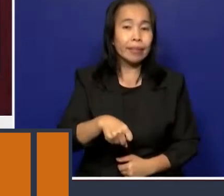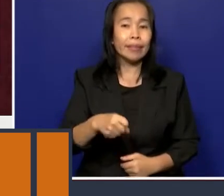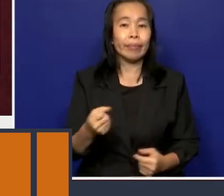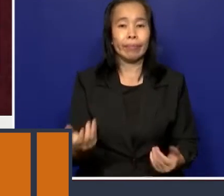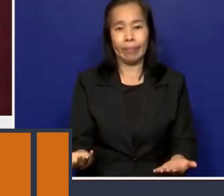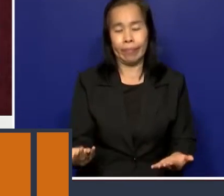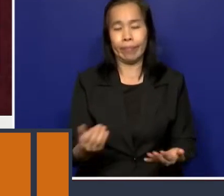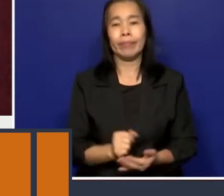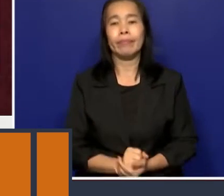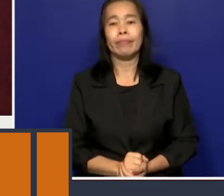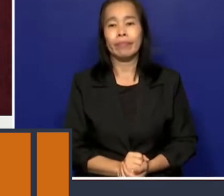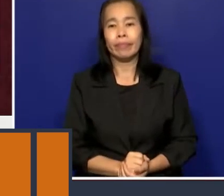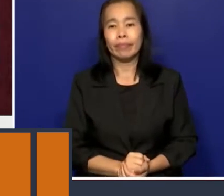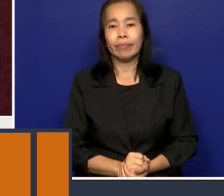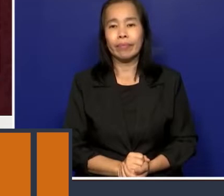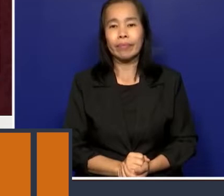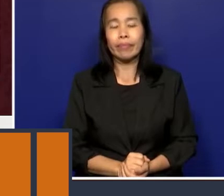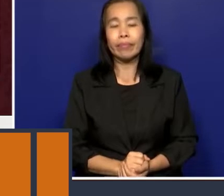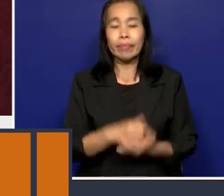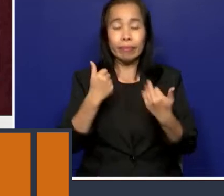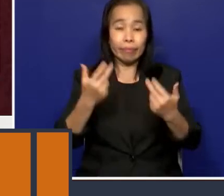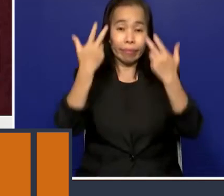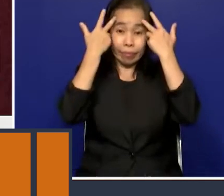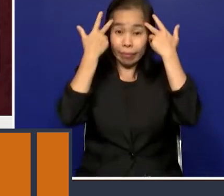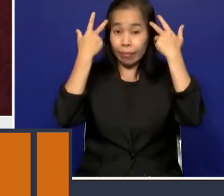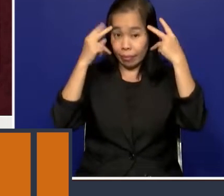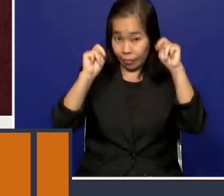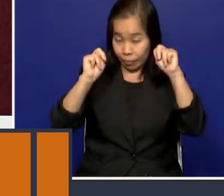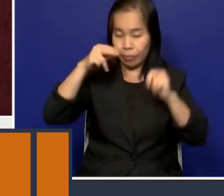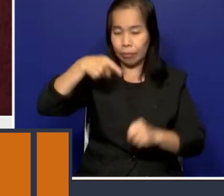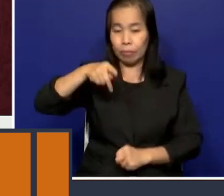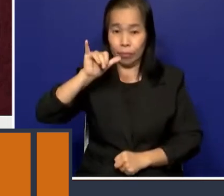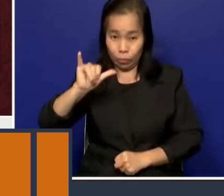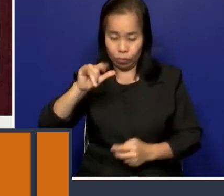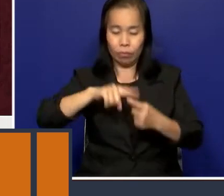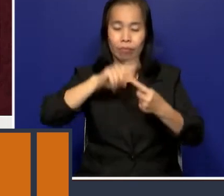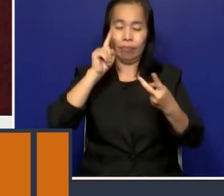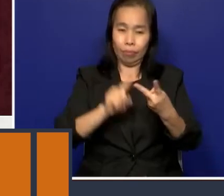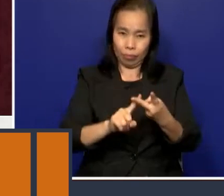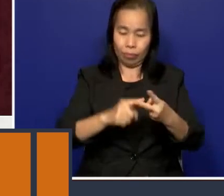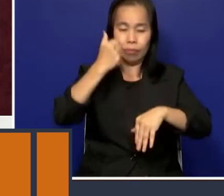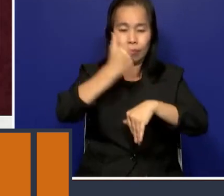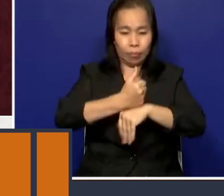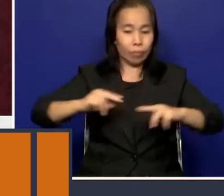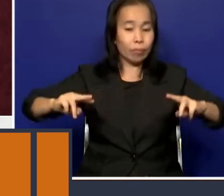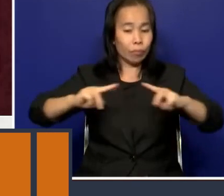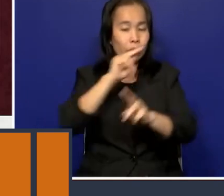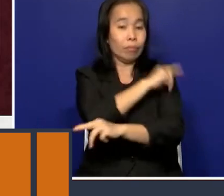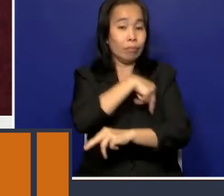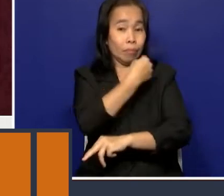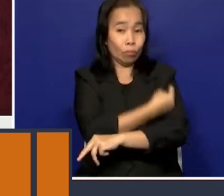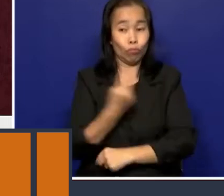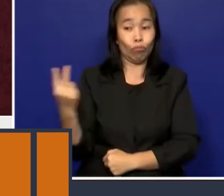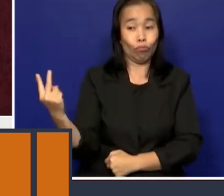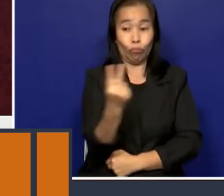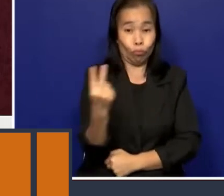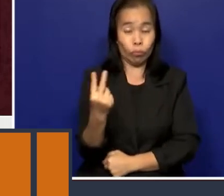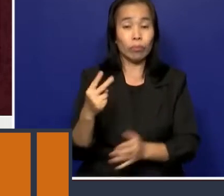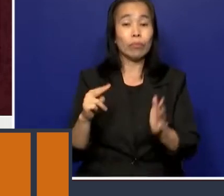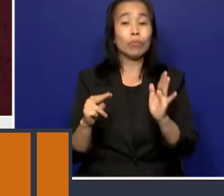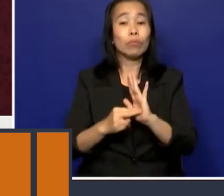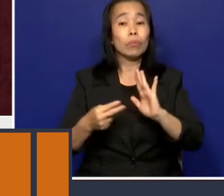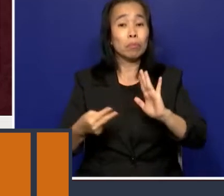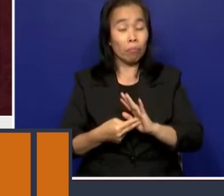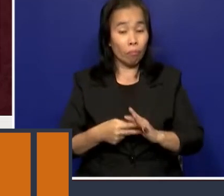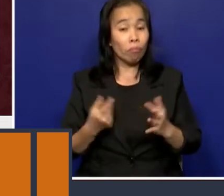อีกเรื่องที่ผลเประยตและหนายนตองตอบคำถามปชาชก็คือผลเองประยุติและหนายนจะยัคงยืนการให้